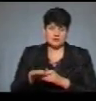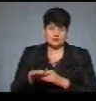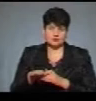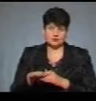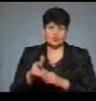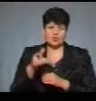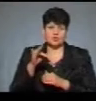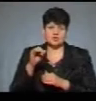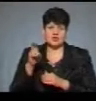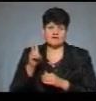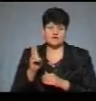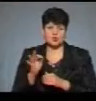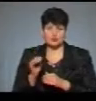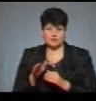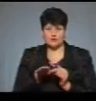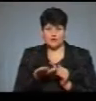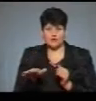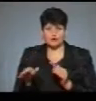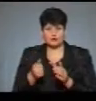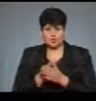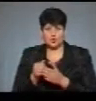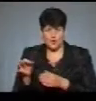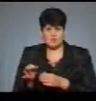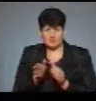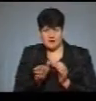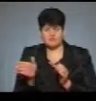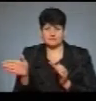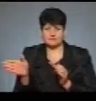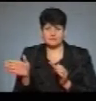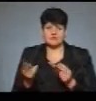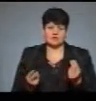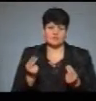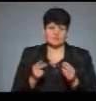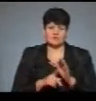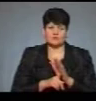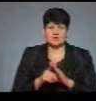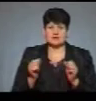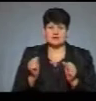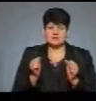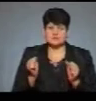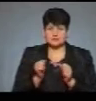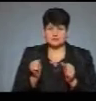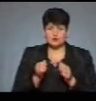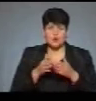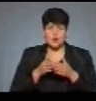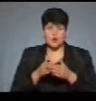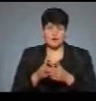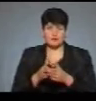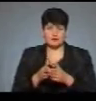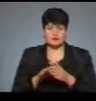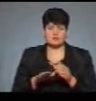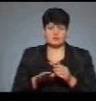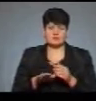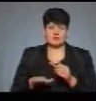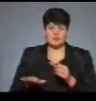вулиці Грушевського, якщо ми йдемо вниз, як до озера. А ми жартували, що ми почали зимову навігацію кораблика на площі,